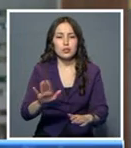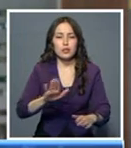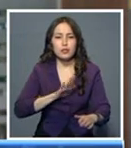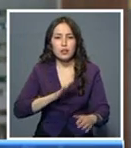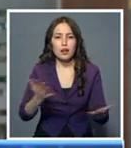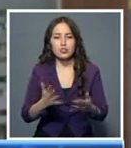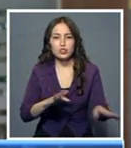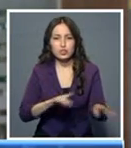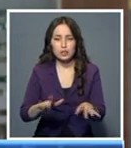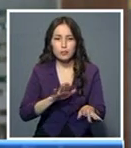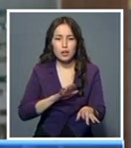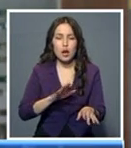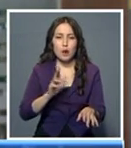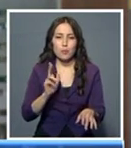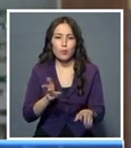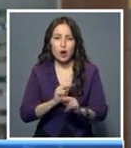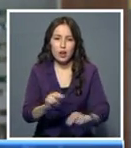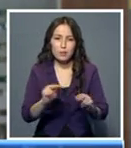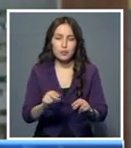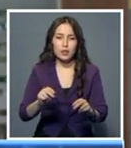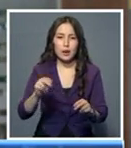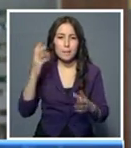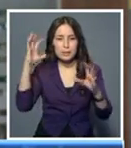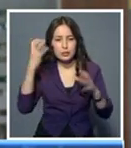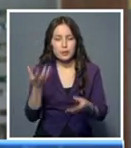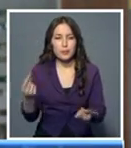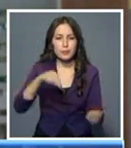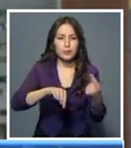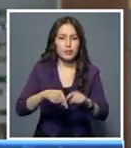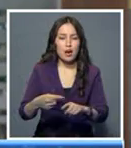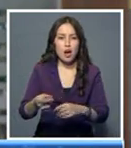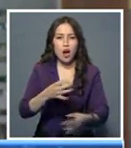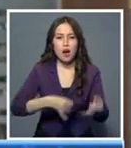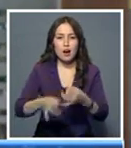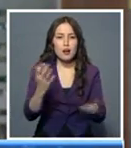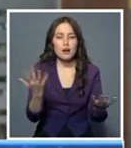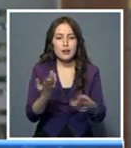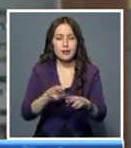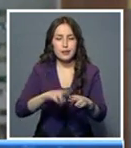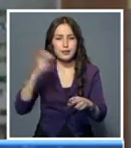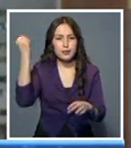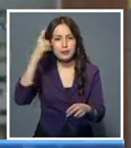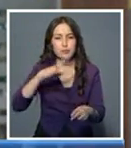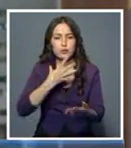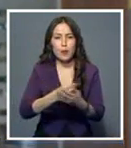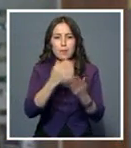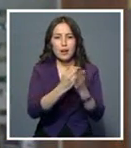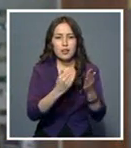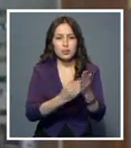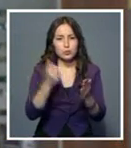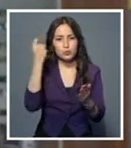оқушылардың мұғалімдермен, психологтармен арақатынасы қалай екенін анықтауға тырыстық. Нәтижесінде балалармен жұмыс істеу бағдарламасының үлгісін